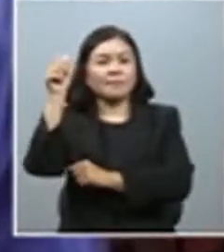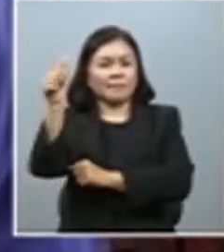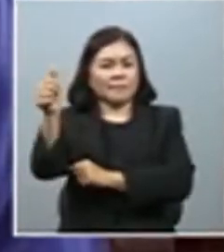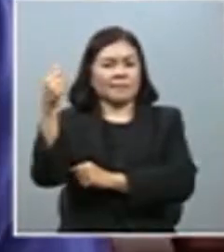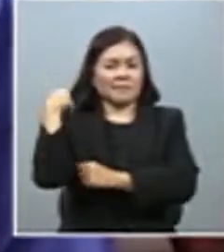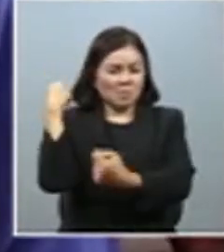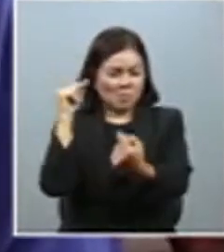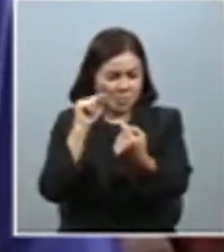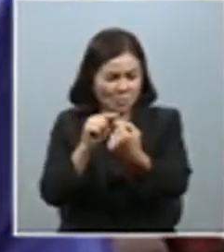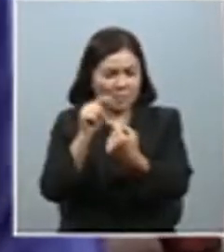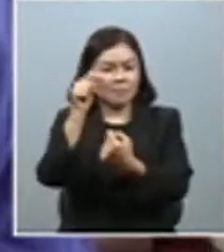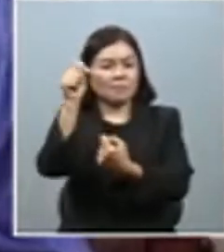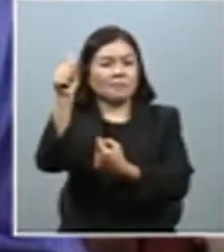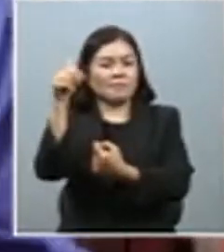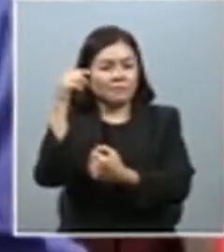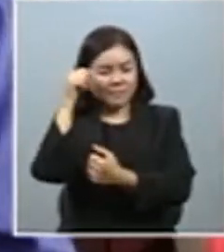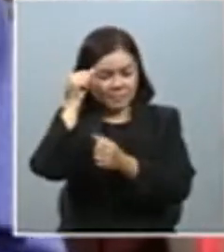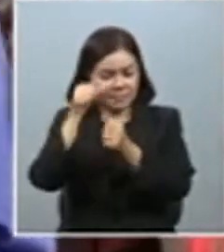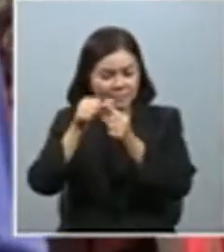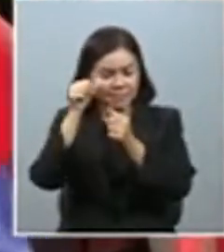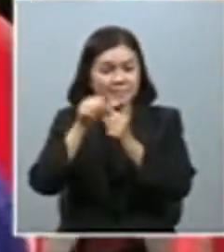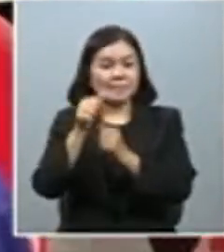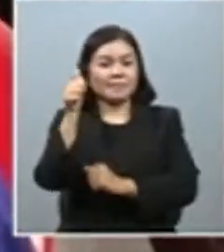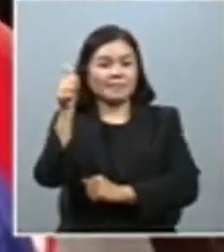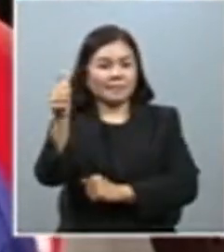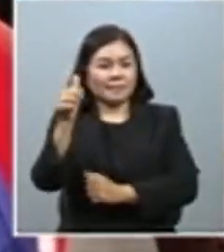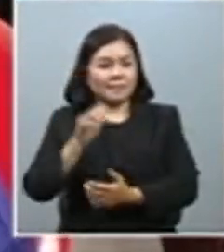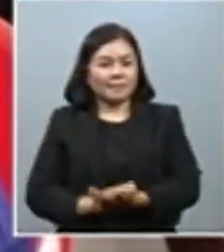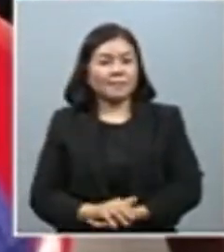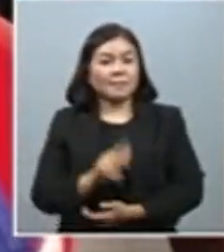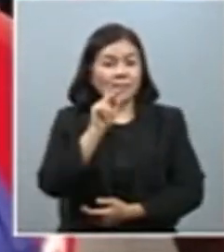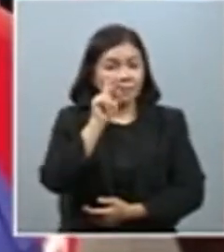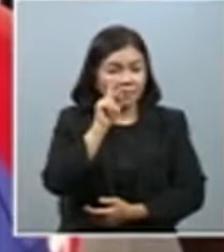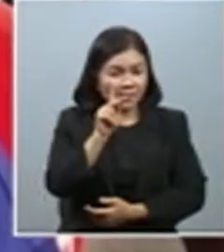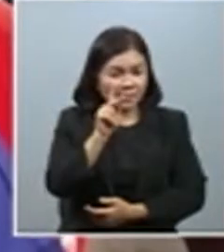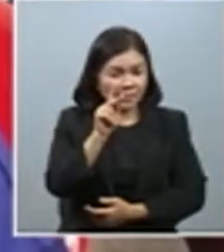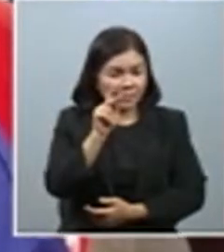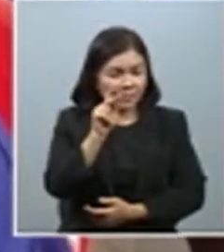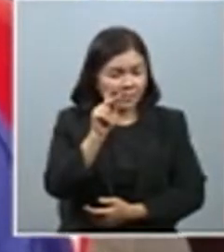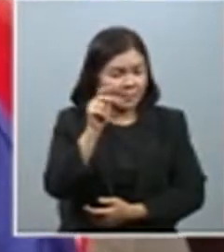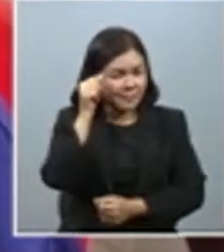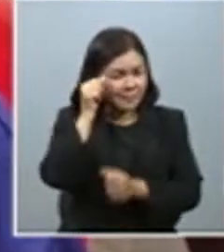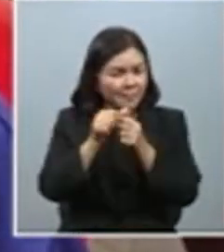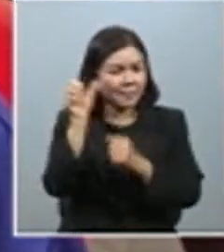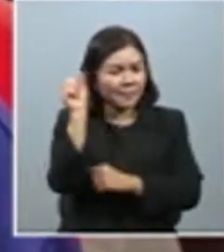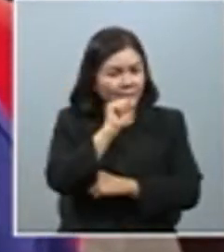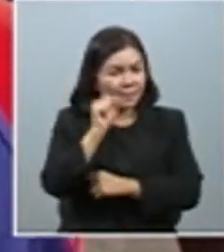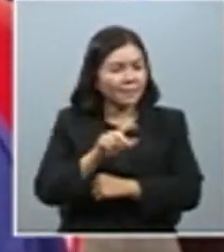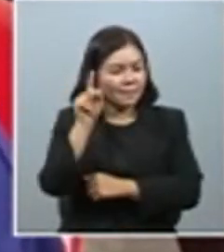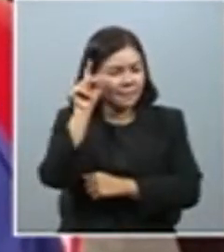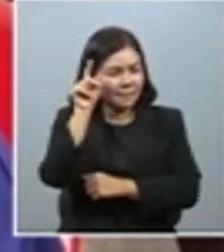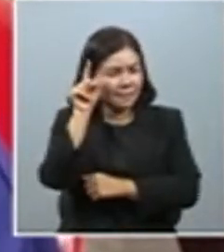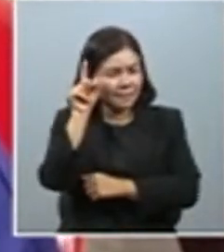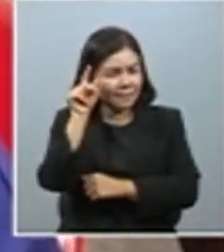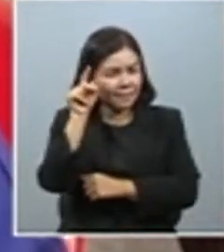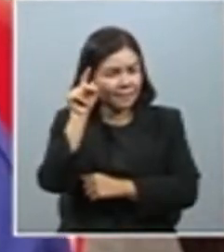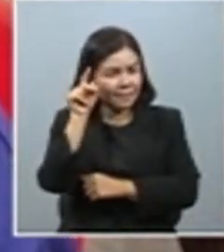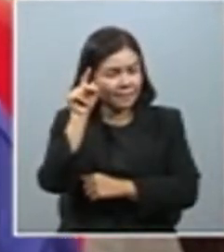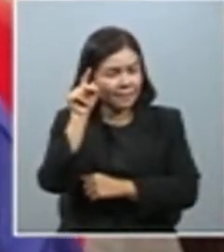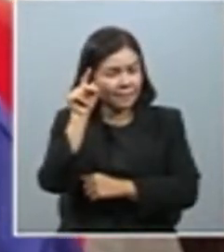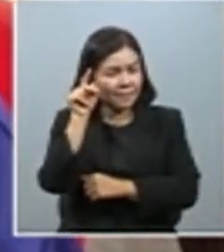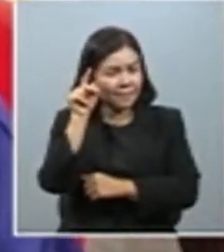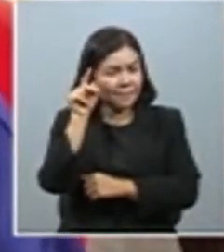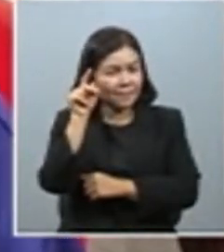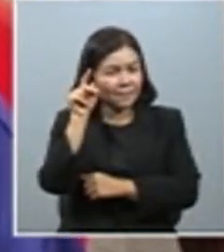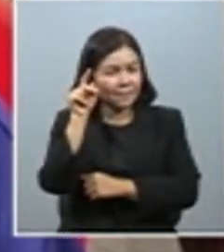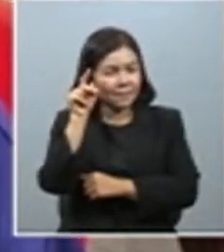ำได้เบิดเลยเด้อ กอเอ้ยกอไก่ขอไข่มาหาข